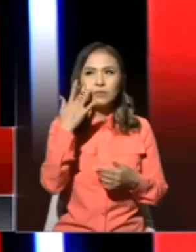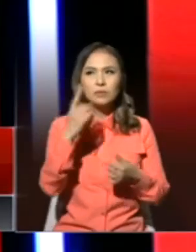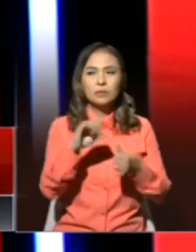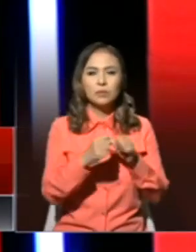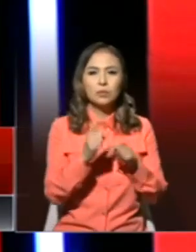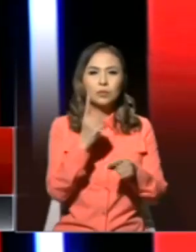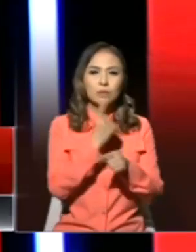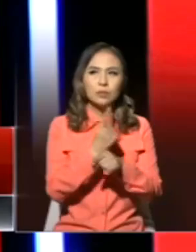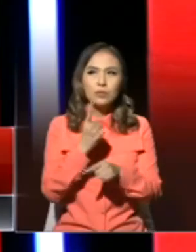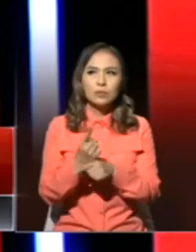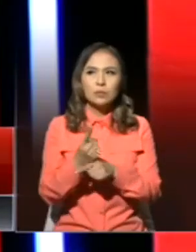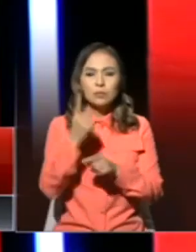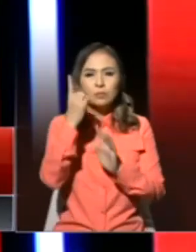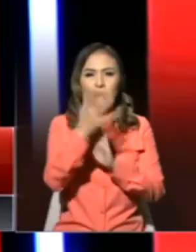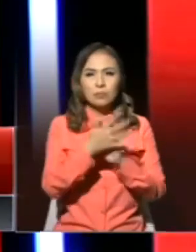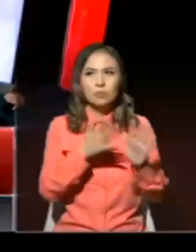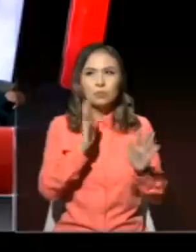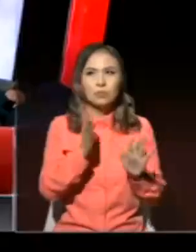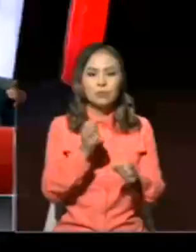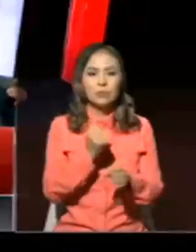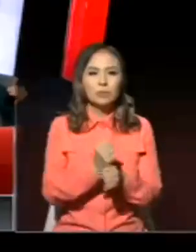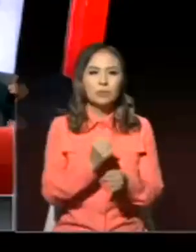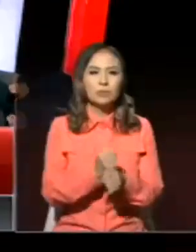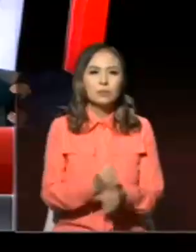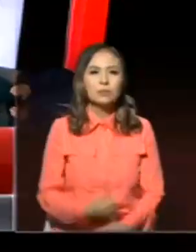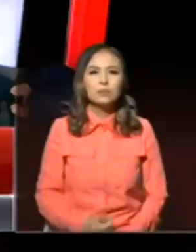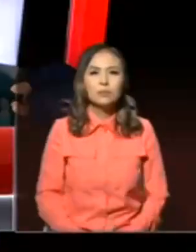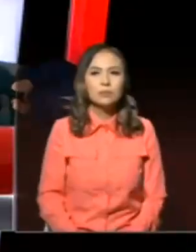салып жатыр деп, ол көрсе, ақыры тіптен қиын болады ғой.